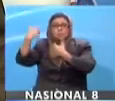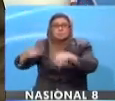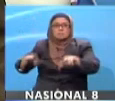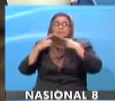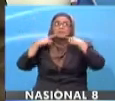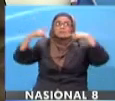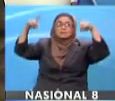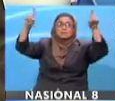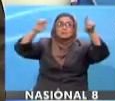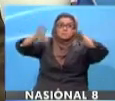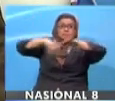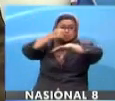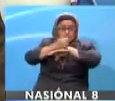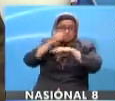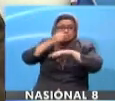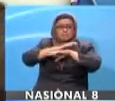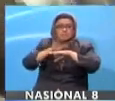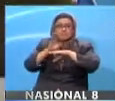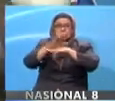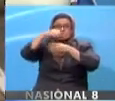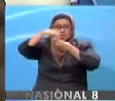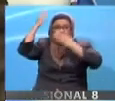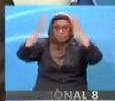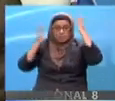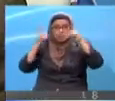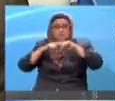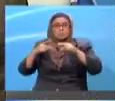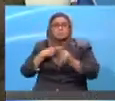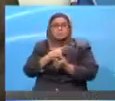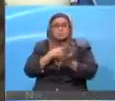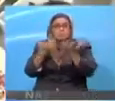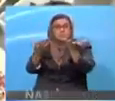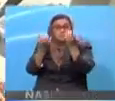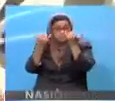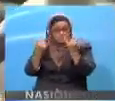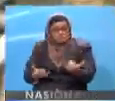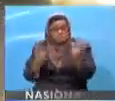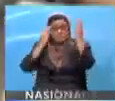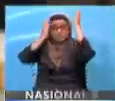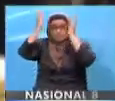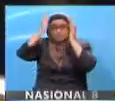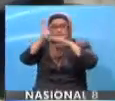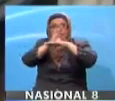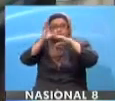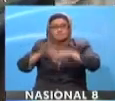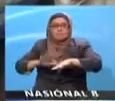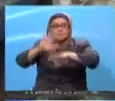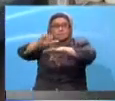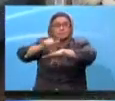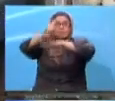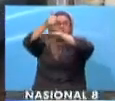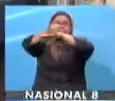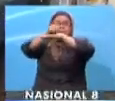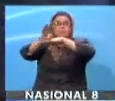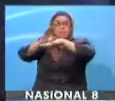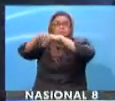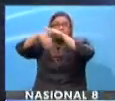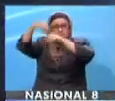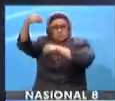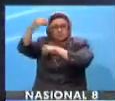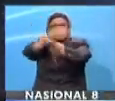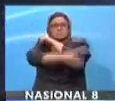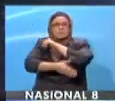juga franchisor daripada negara kita berjaya di negara luar. Beliau berucap pada program pameran dan persidangan